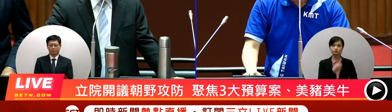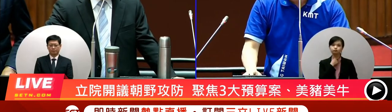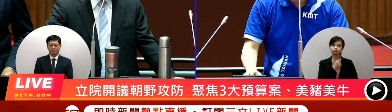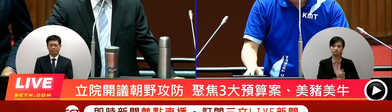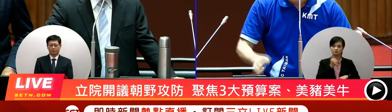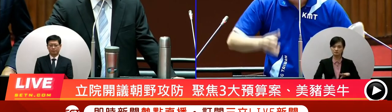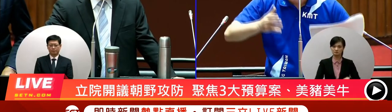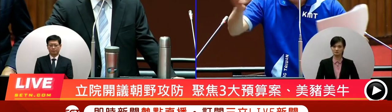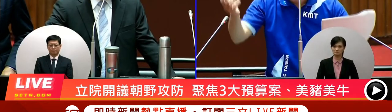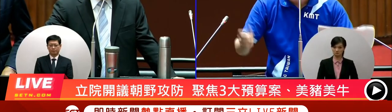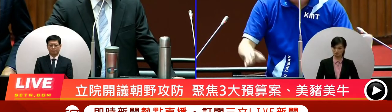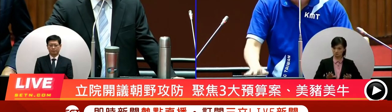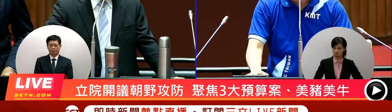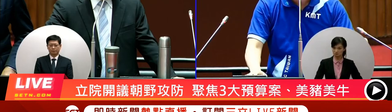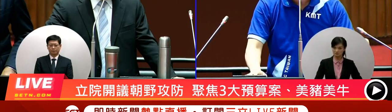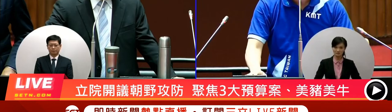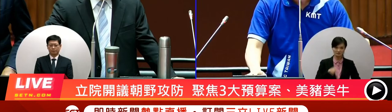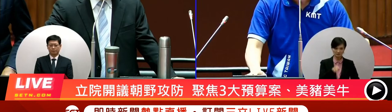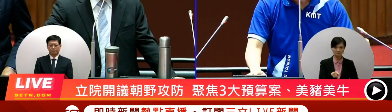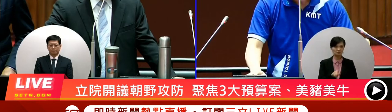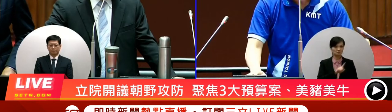结果你们现在是全开放啊。